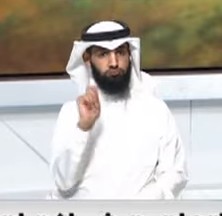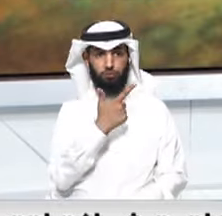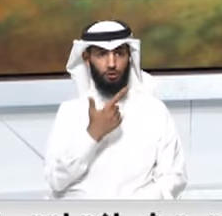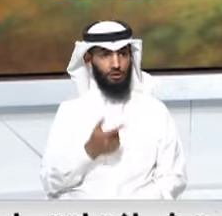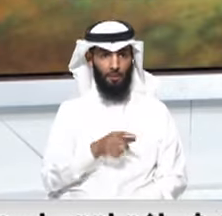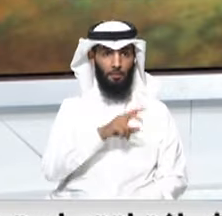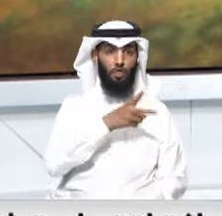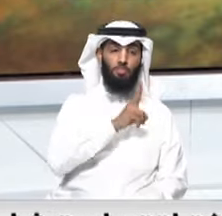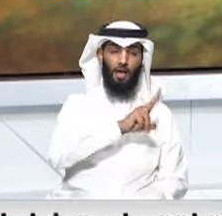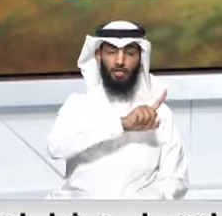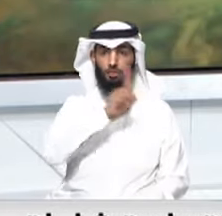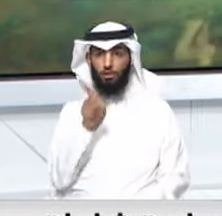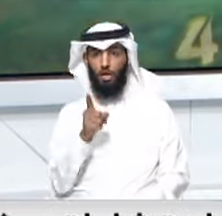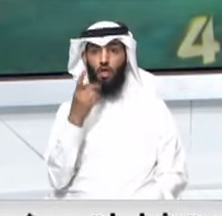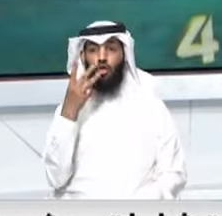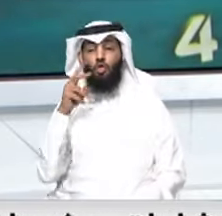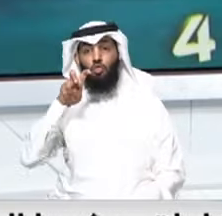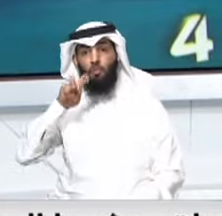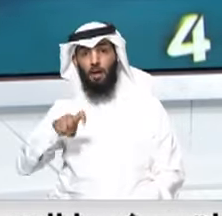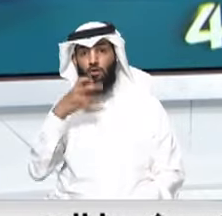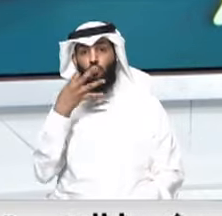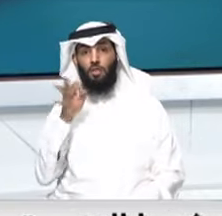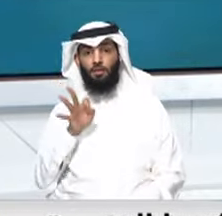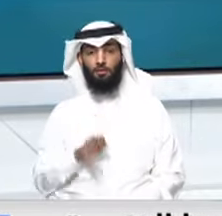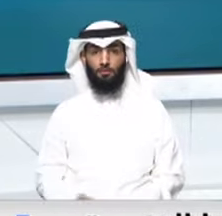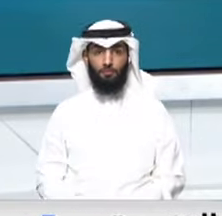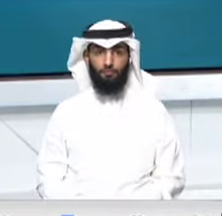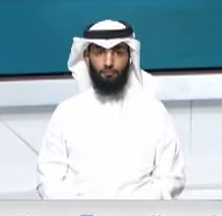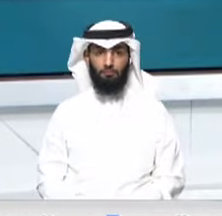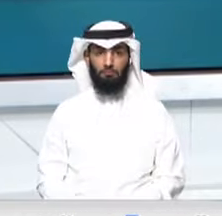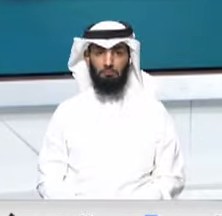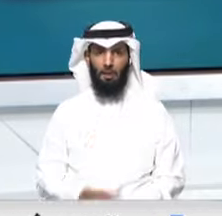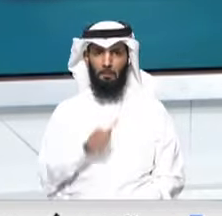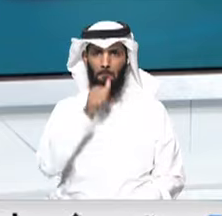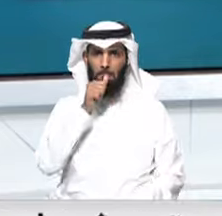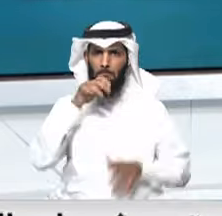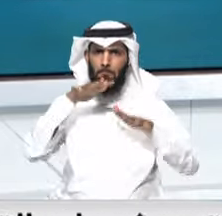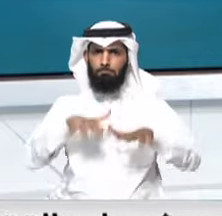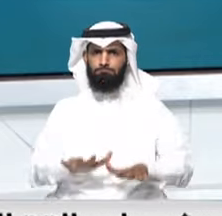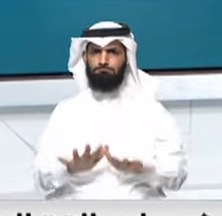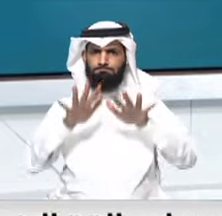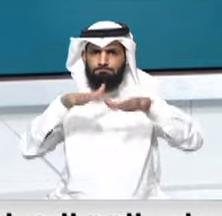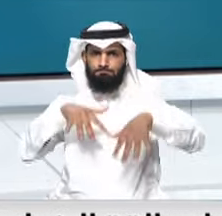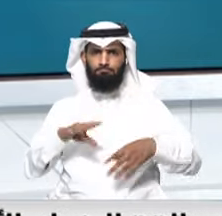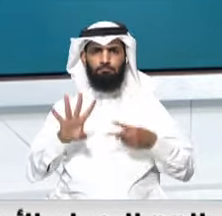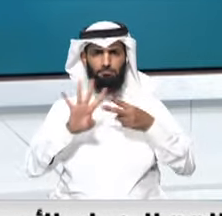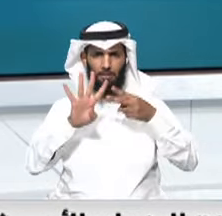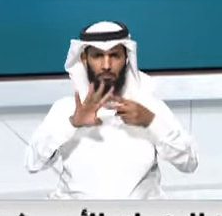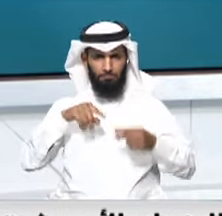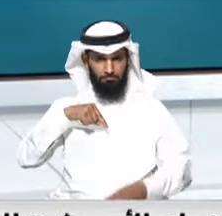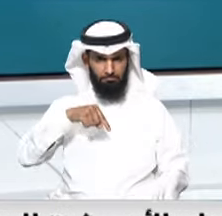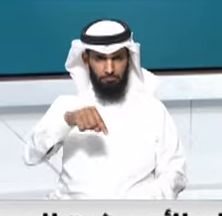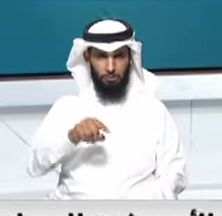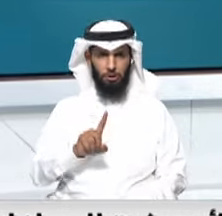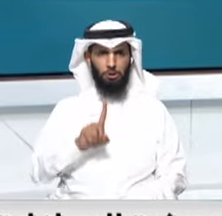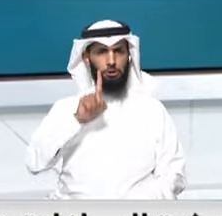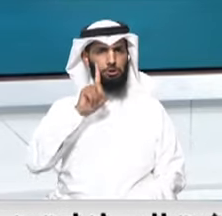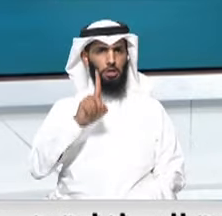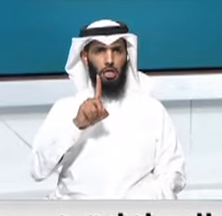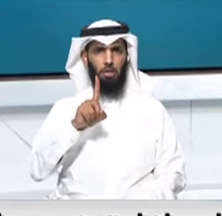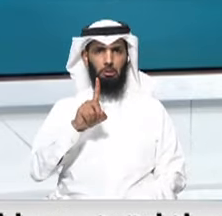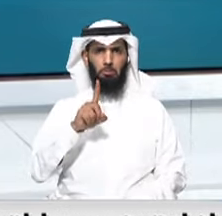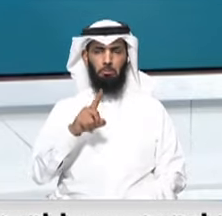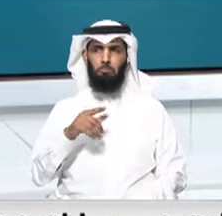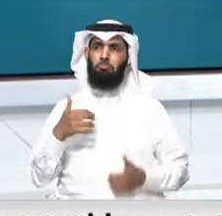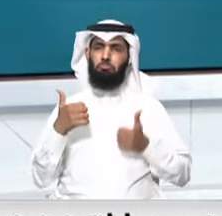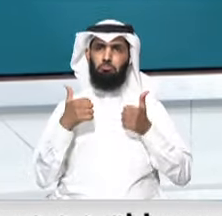إلى 38 كيلومتر في الساعة. الأجواء البحرية المتوقعة أعزائي المشاهدين خلال 24 ساعة القادمة بمشيئة الله أجواء معتدلة